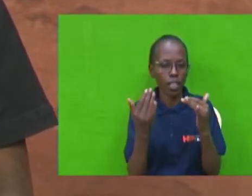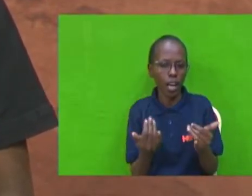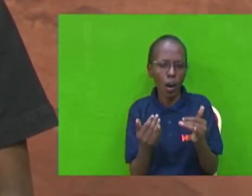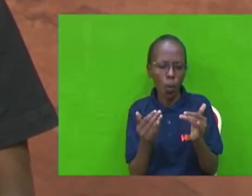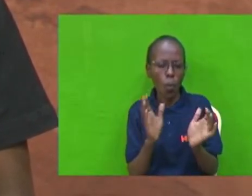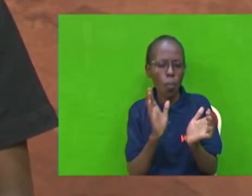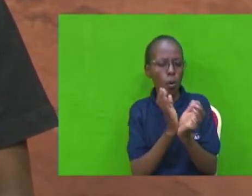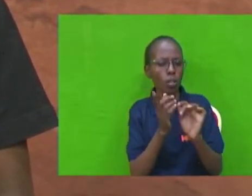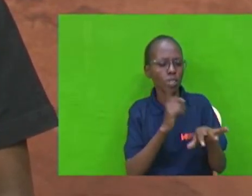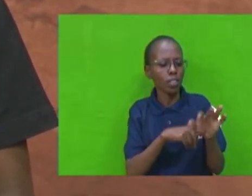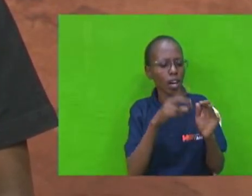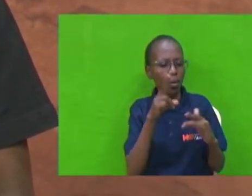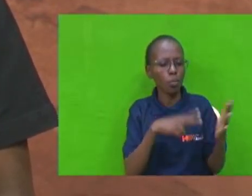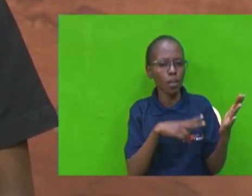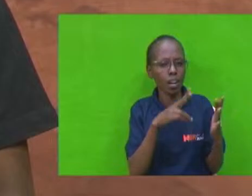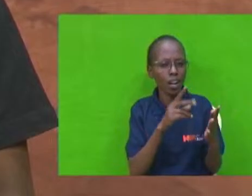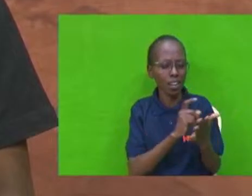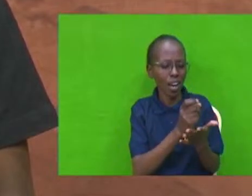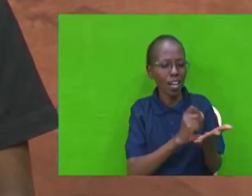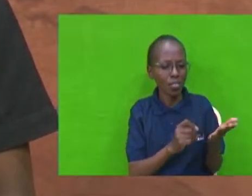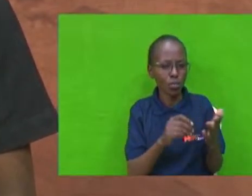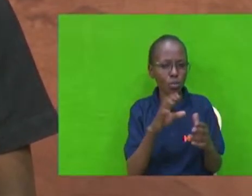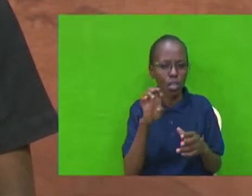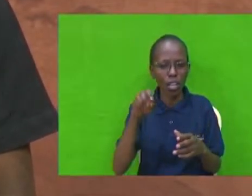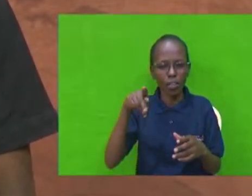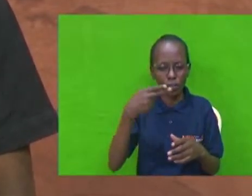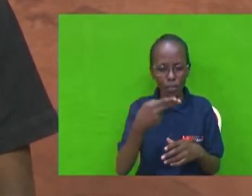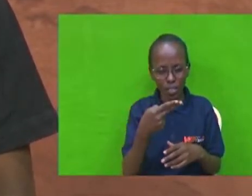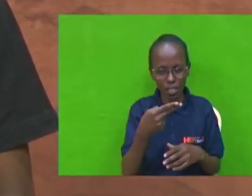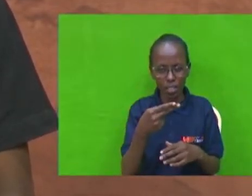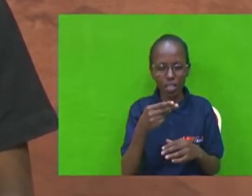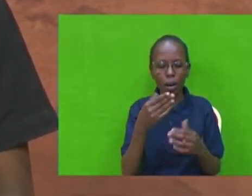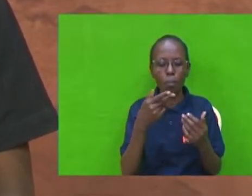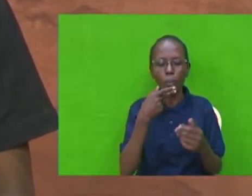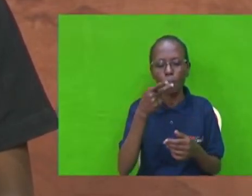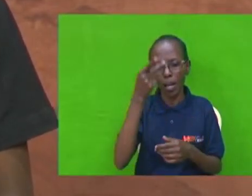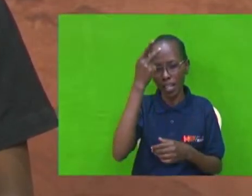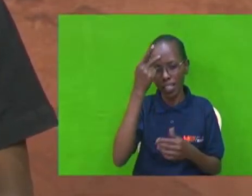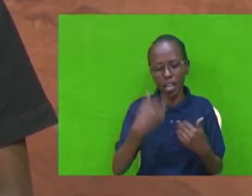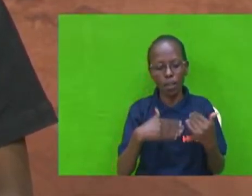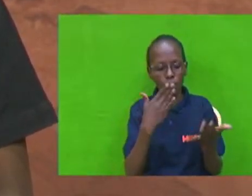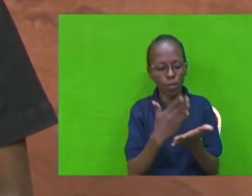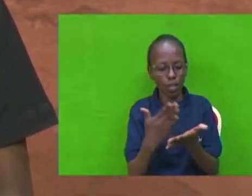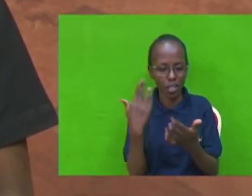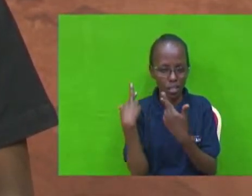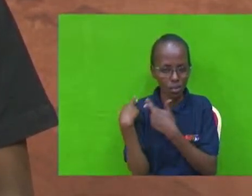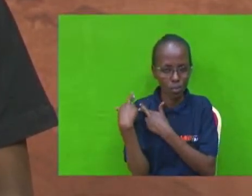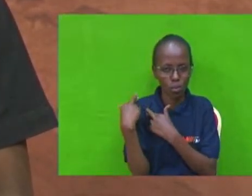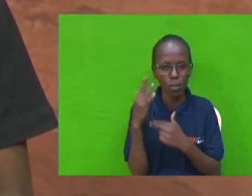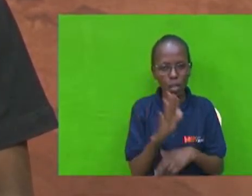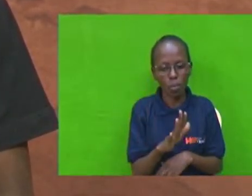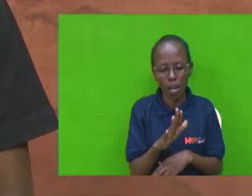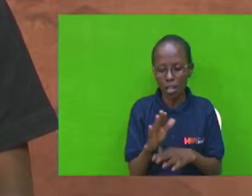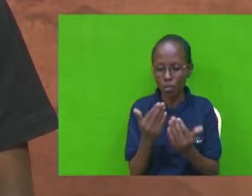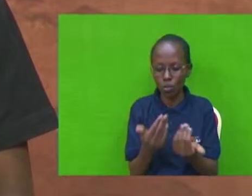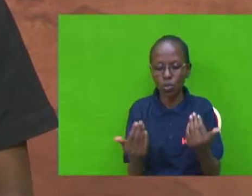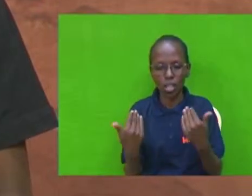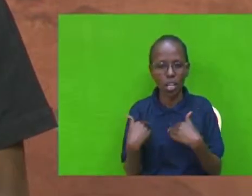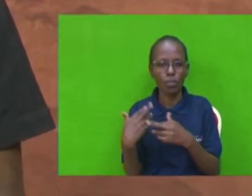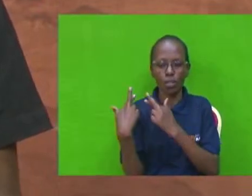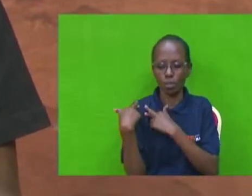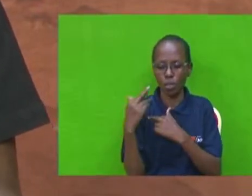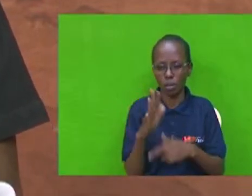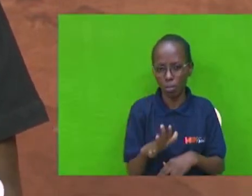Paulo anapoandikia Waefeso anasema wazazi wana sehemu yao, hawavuki mipaka, na watoto pia wana sehemu